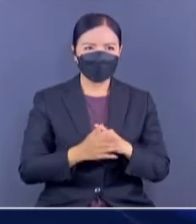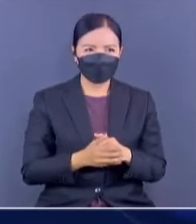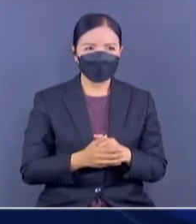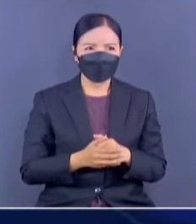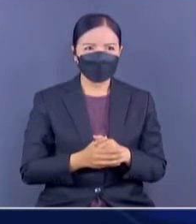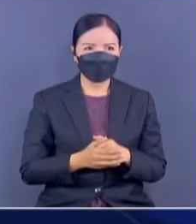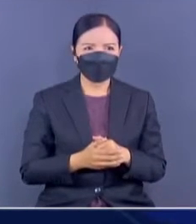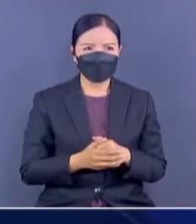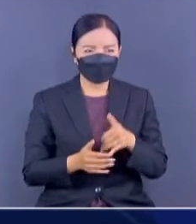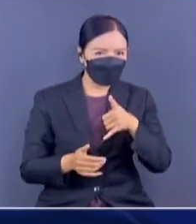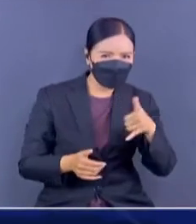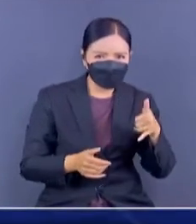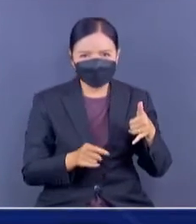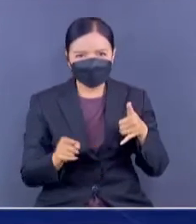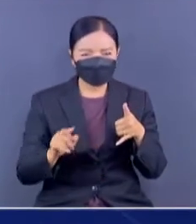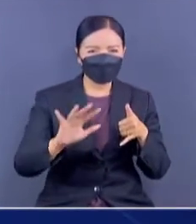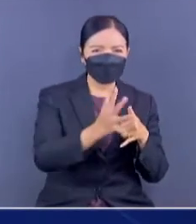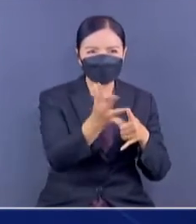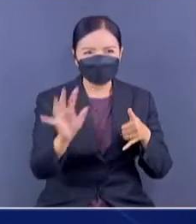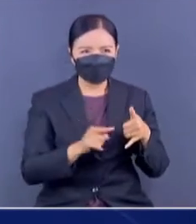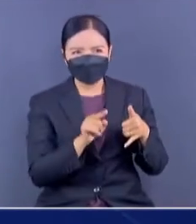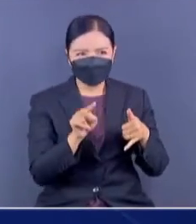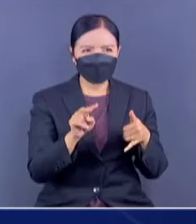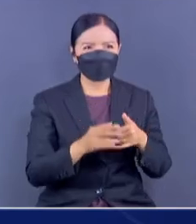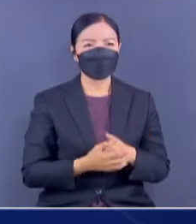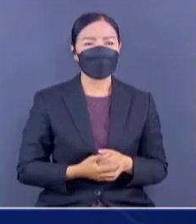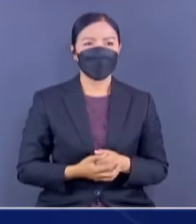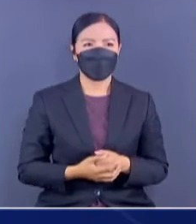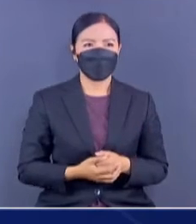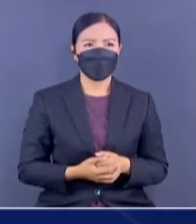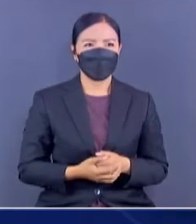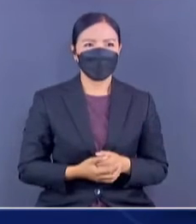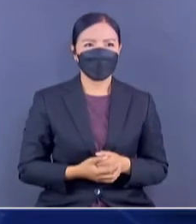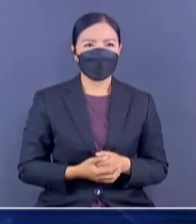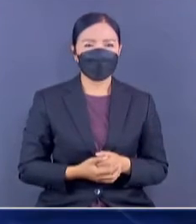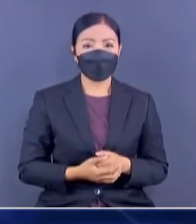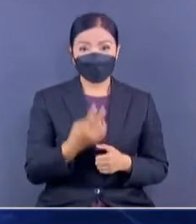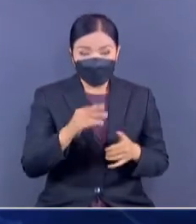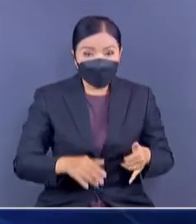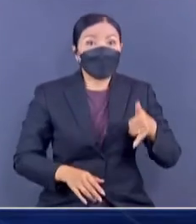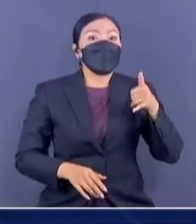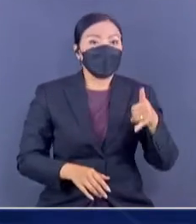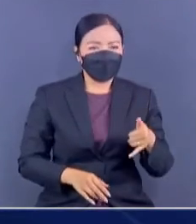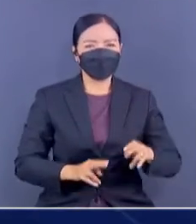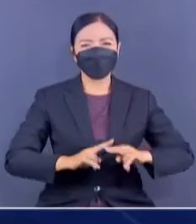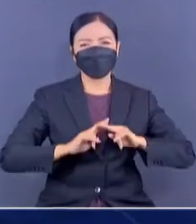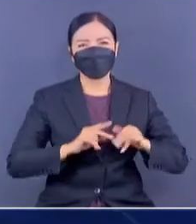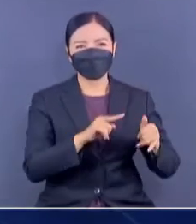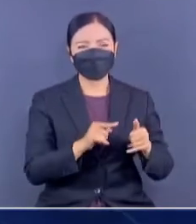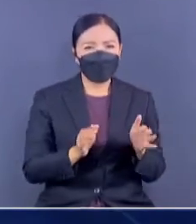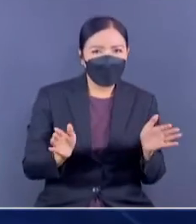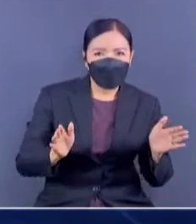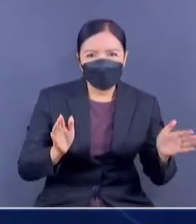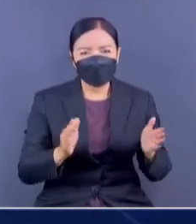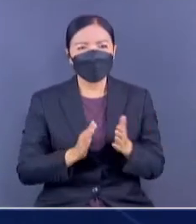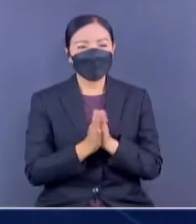ระโดดตบเองอยู่แล้วนี่ฮะเป็นคลิปที่เป็นไวรัลในโลก TikTok นะครับให้คุณผู้ชมได้เห็นแล้วนี่กระโดดเองเลยนี่โอ้โหลุ้นกัน